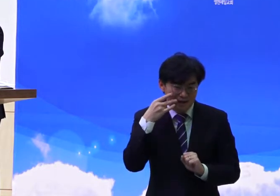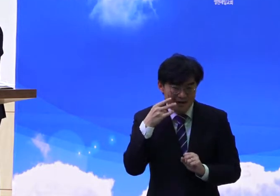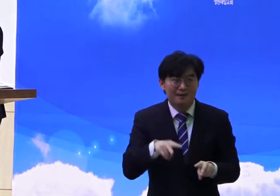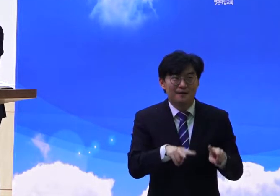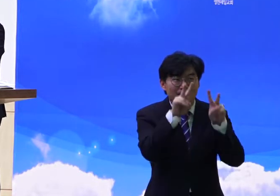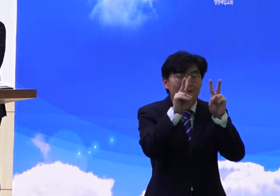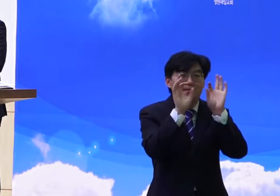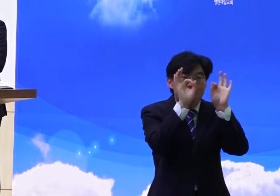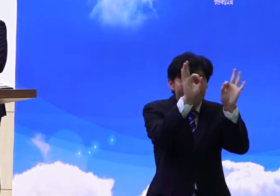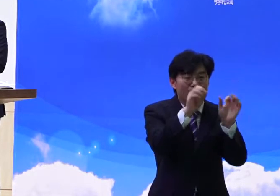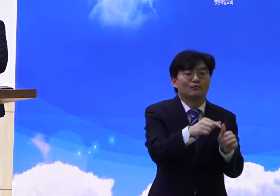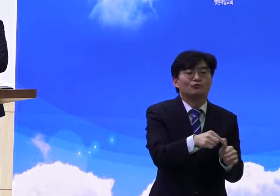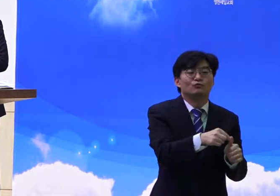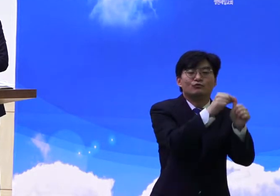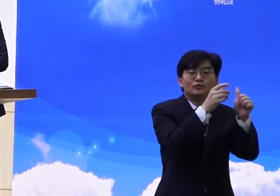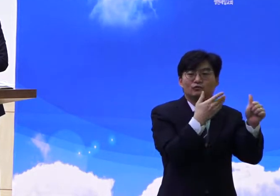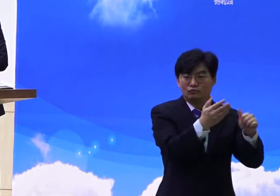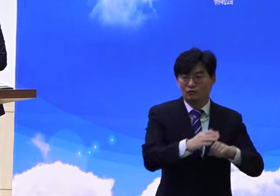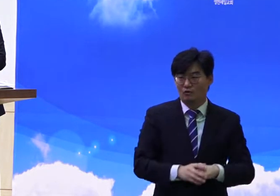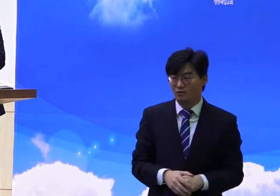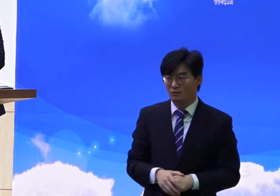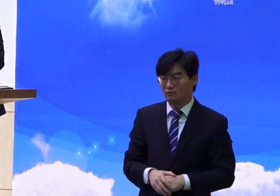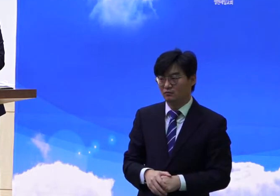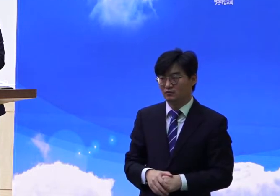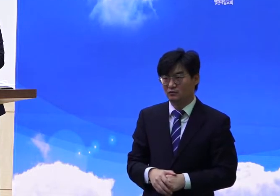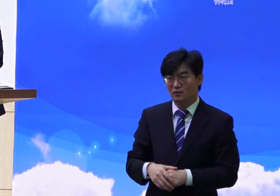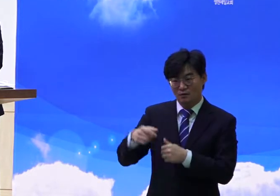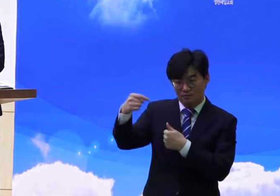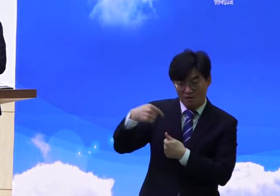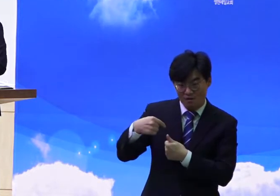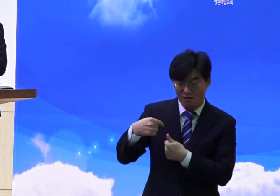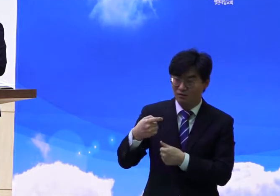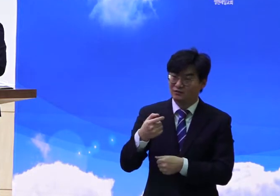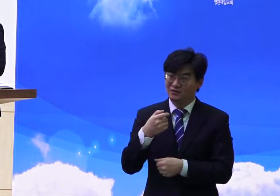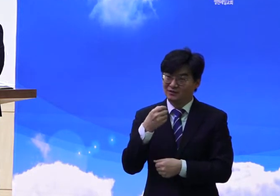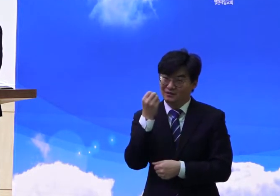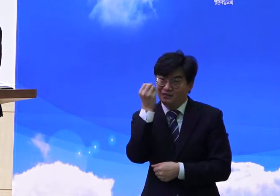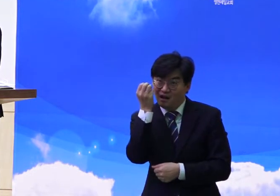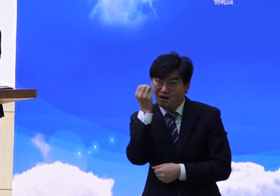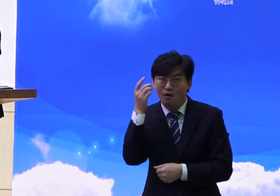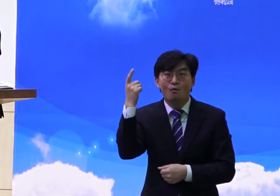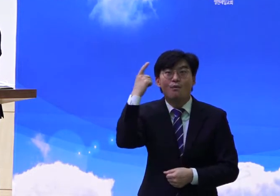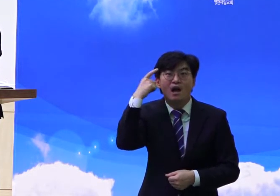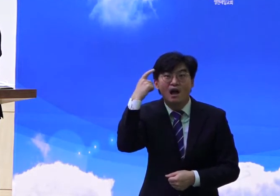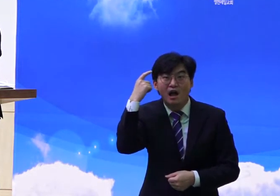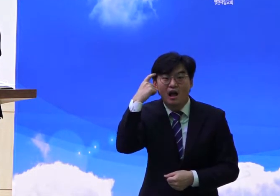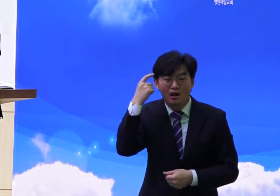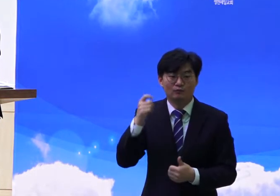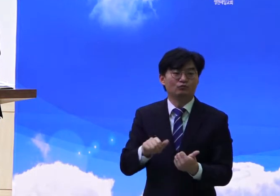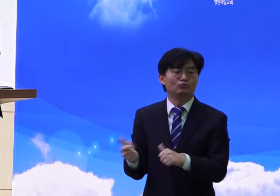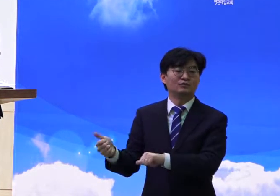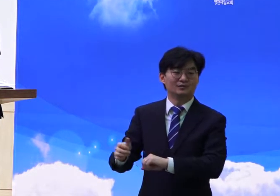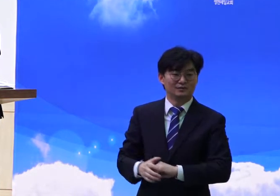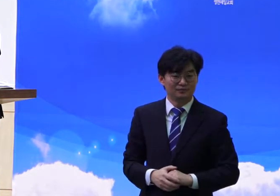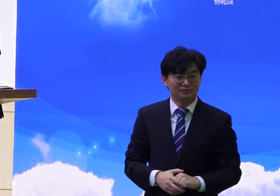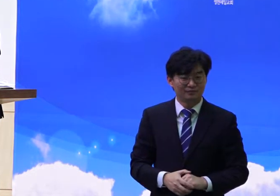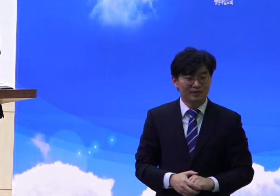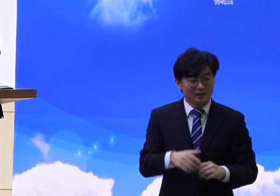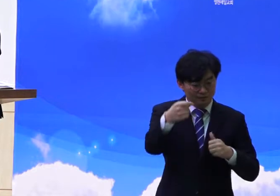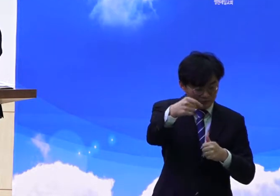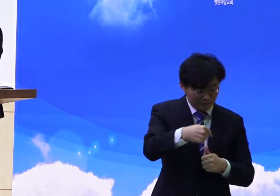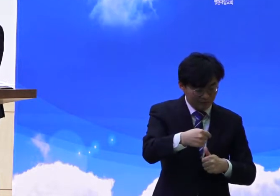말도 안 되는 이 순종을 실천하는 것, 단순하게 실천하는 것, 그것이 하나님께서 요구하신 것이고, 오늘 이